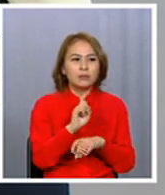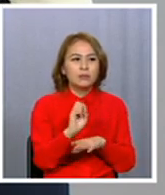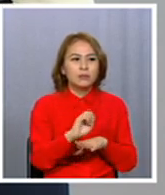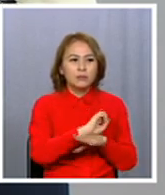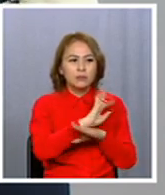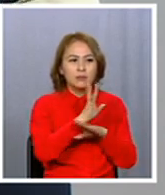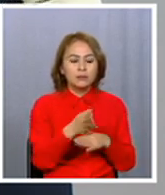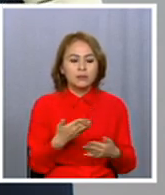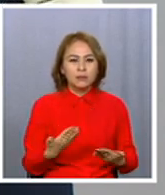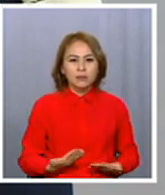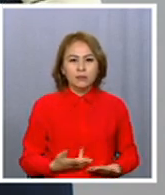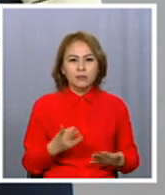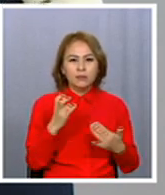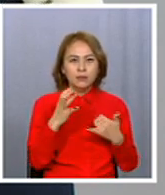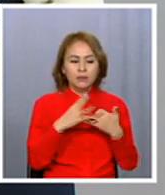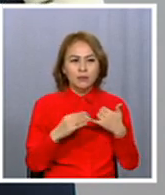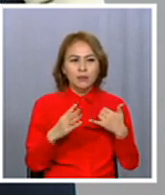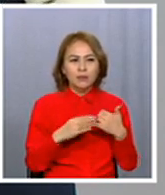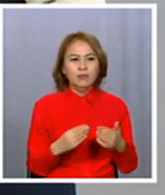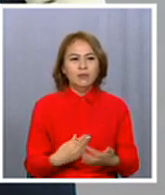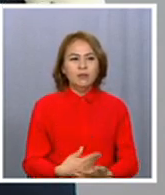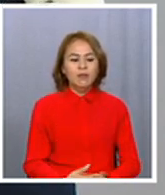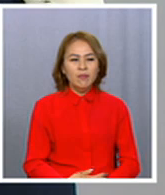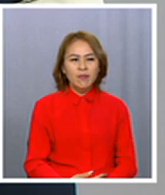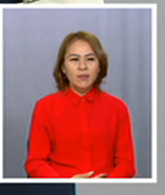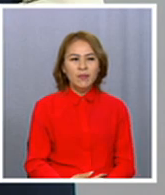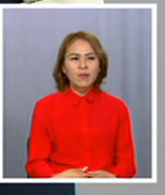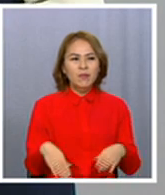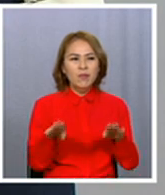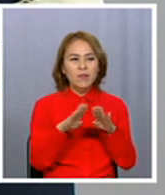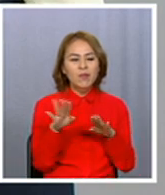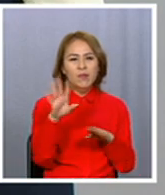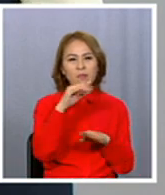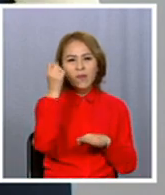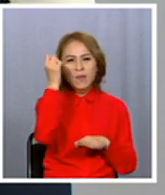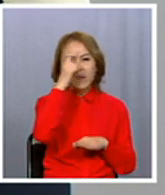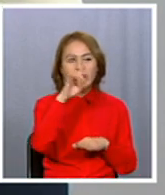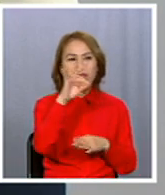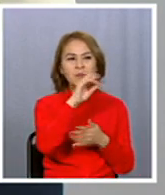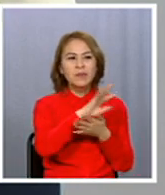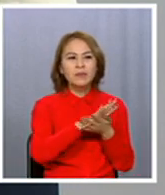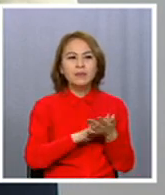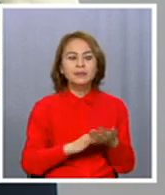Что обеспечивает жизнь на Земле? Об этом мы узнаем дальше.